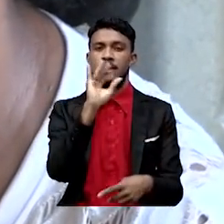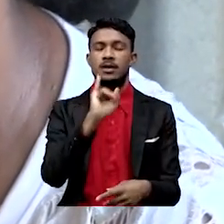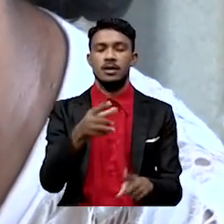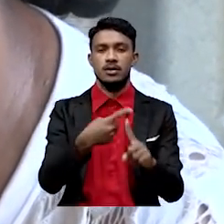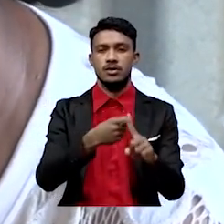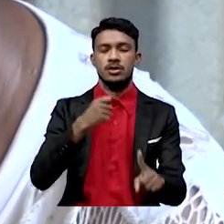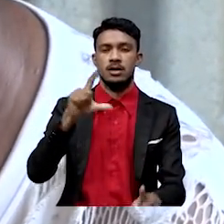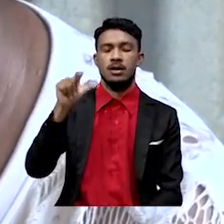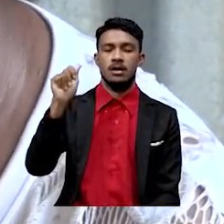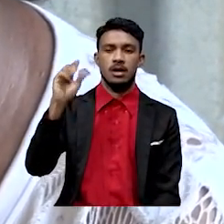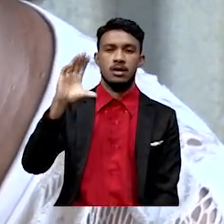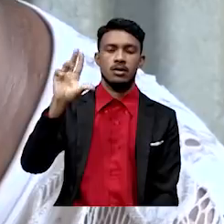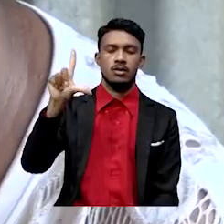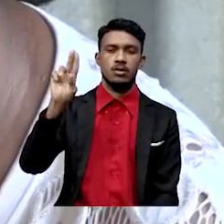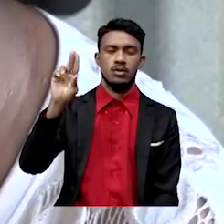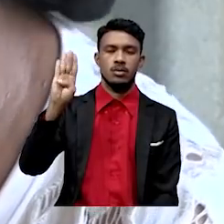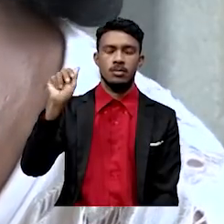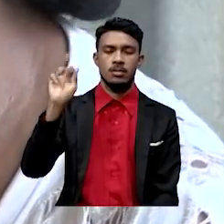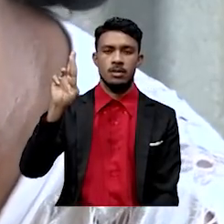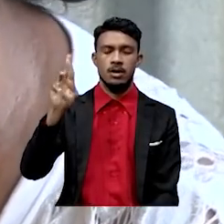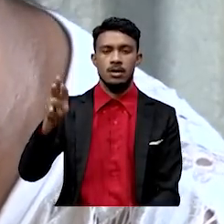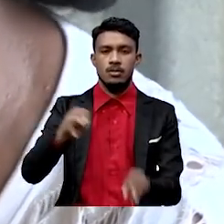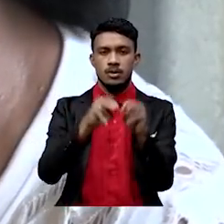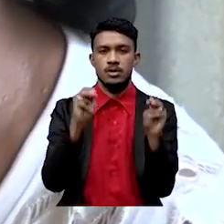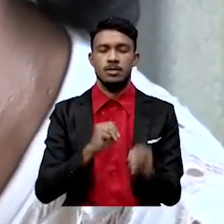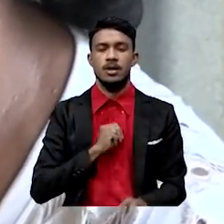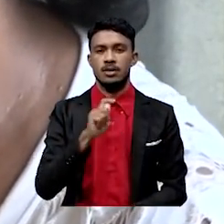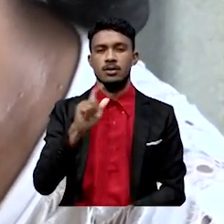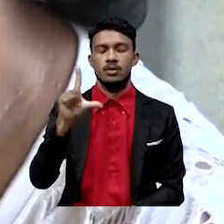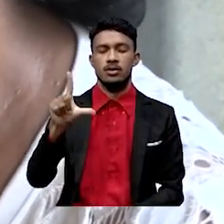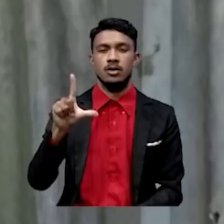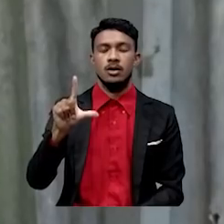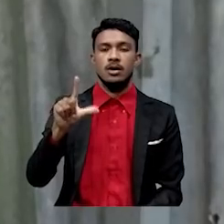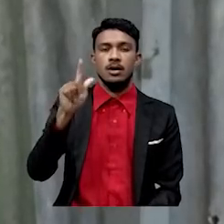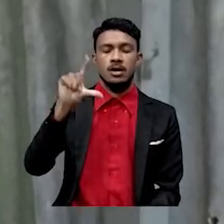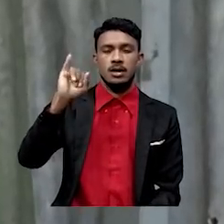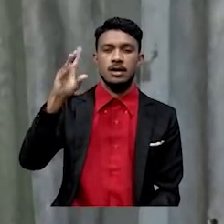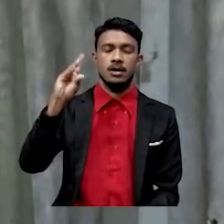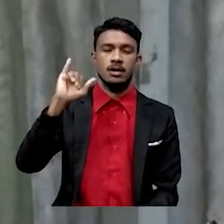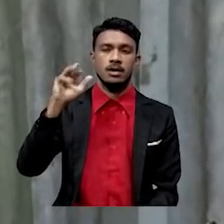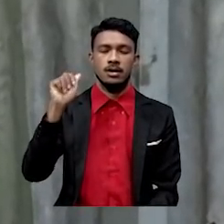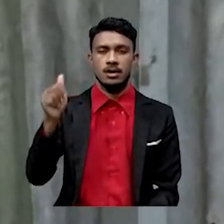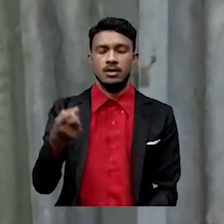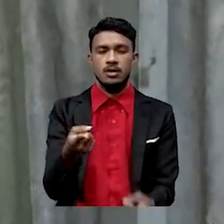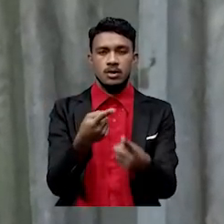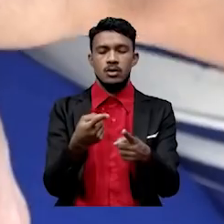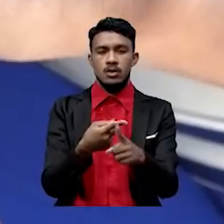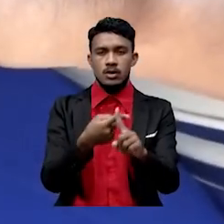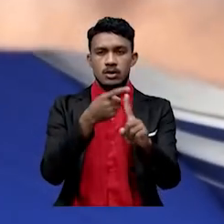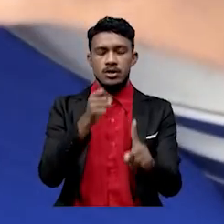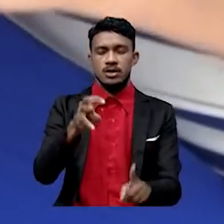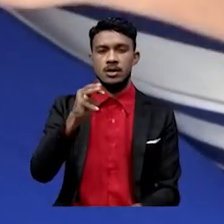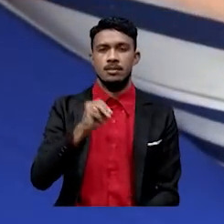klubar, munisipiu Manatoto. Lydia halai usila klubar mai dili, tamba la aguenta o